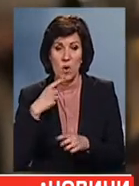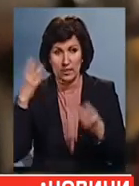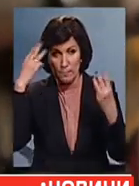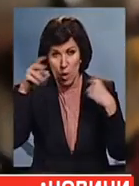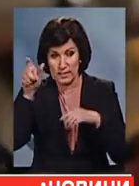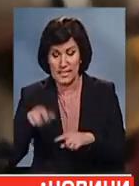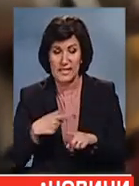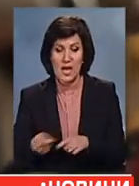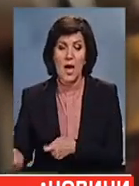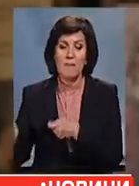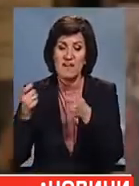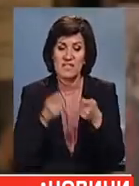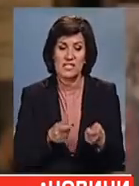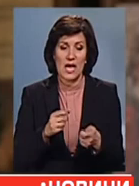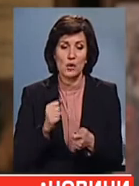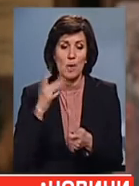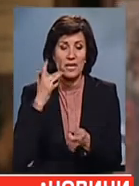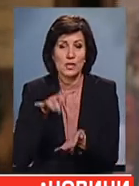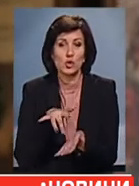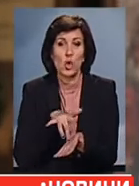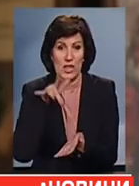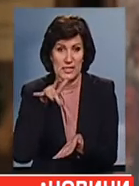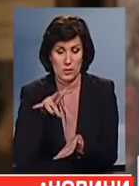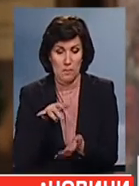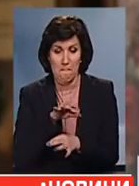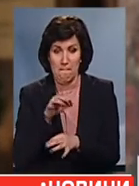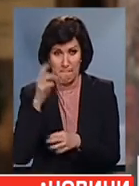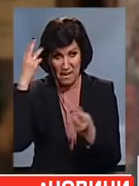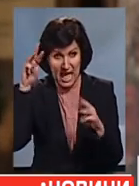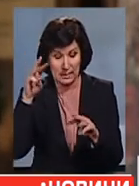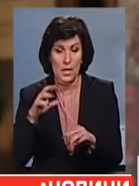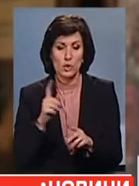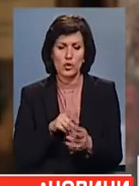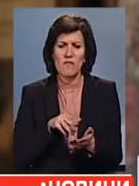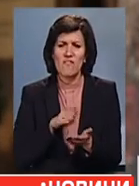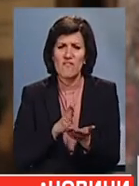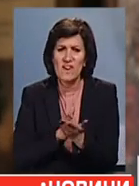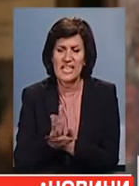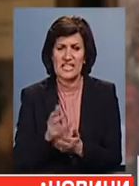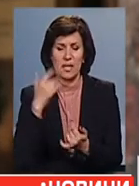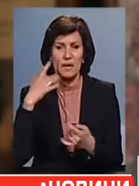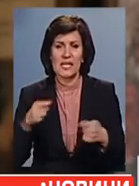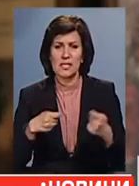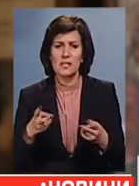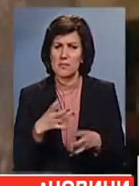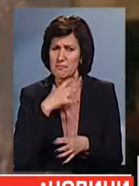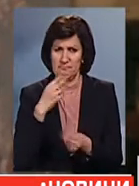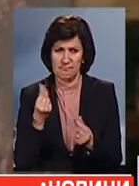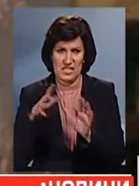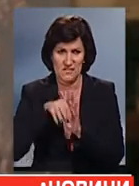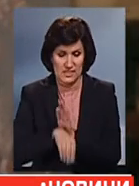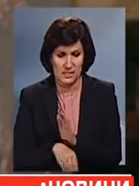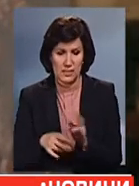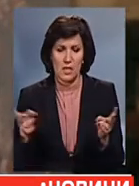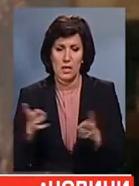американської столиці бренд «Орнамент». Але для того, щоб вийти на американський ринок на високому рівні, необхідно значні інвестиції. Для цього